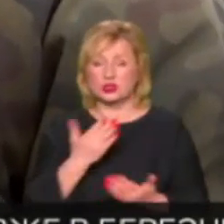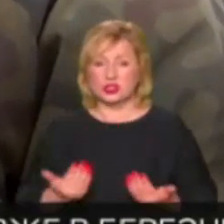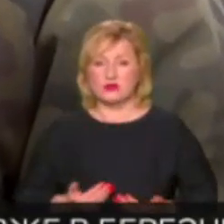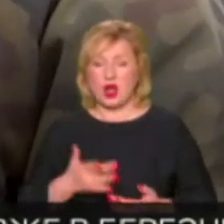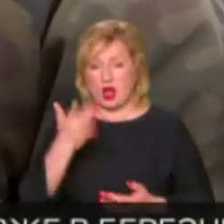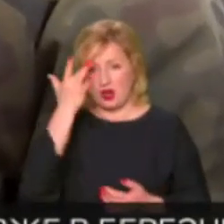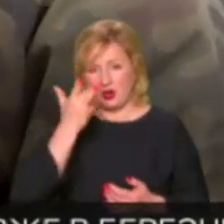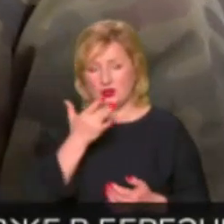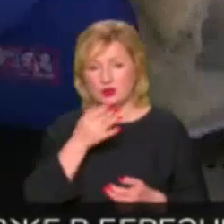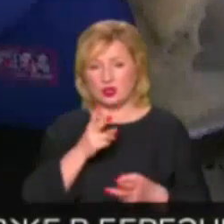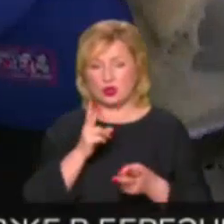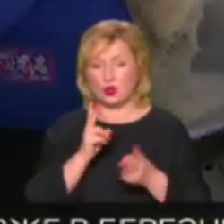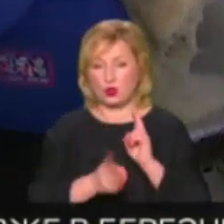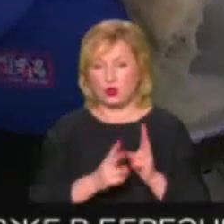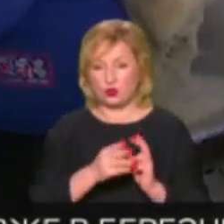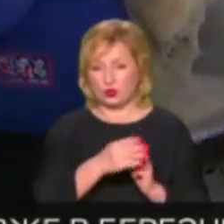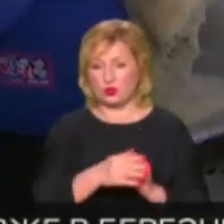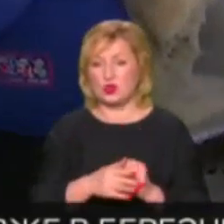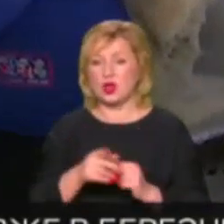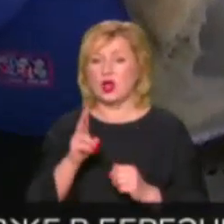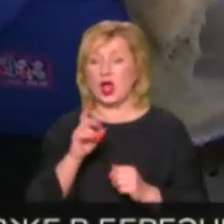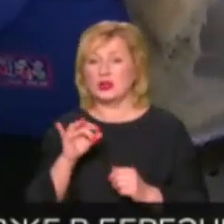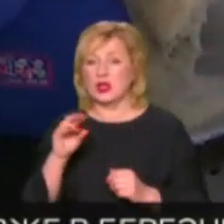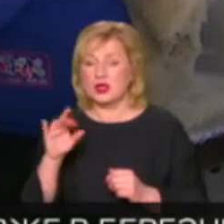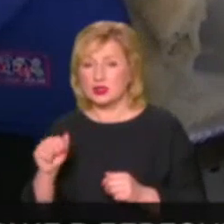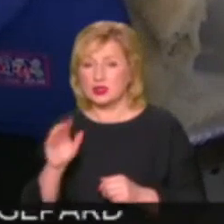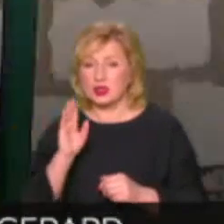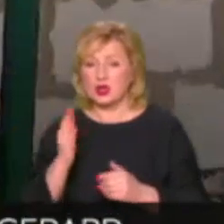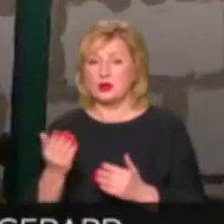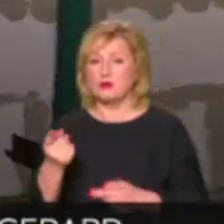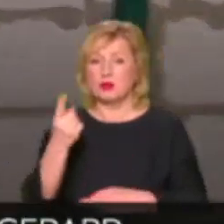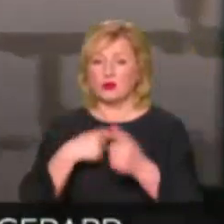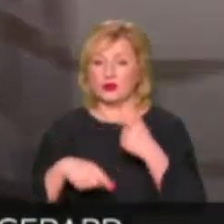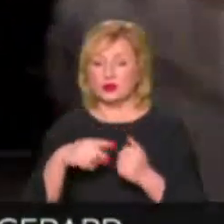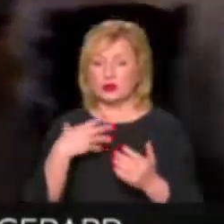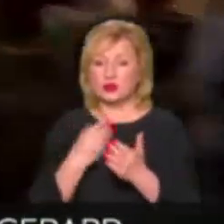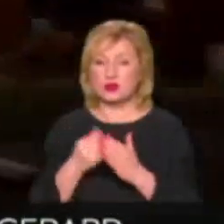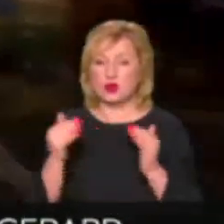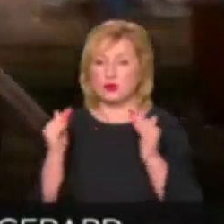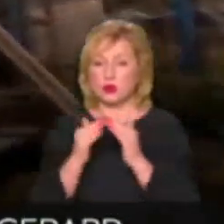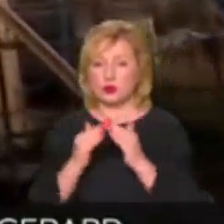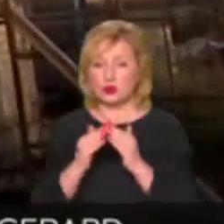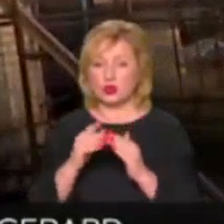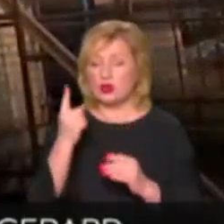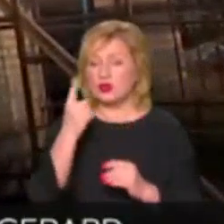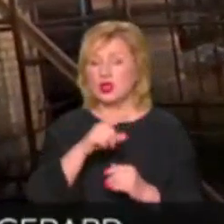Проходимо. Проходимо.